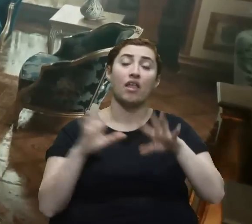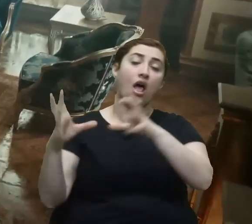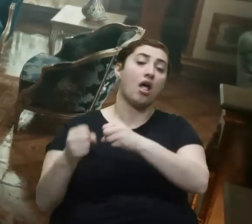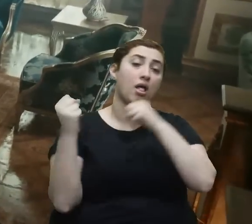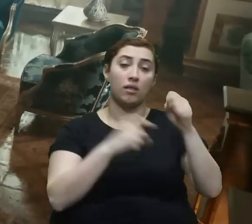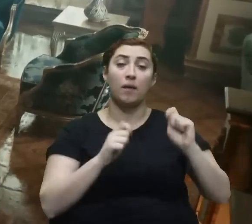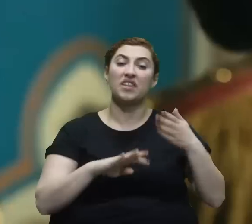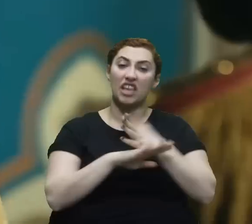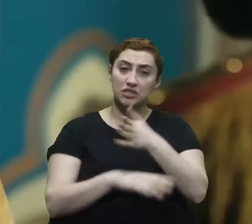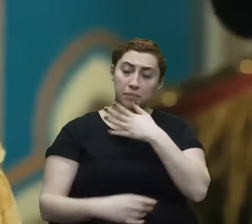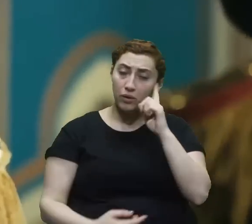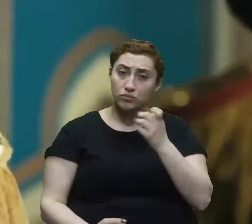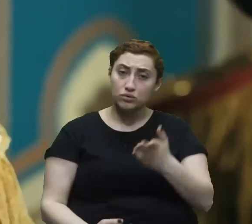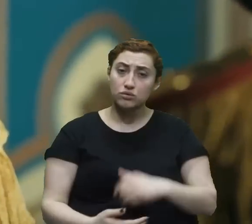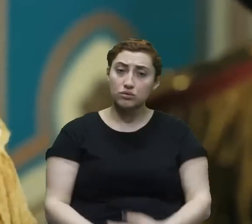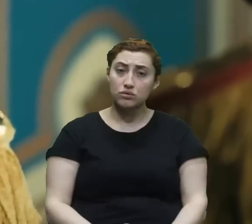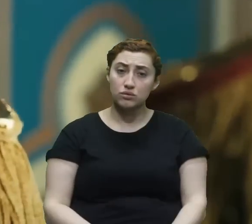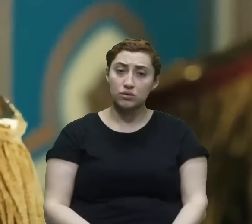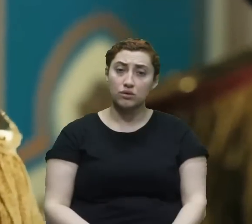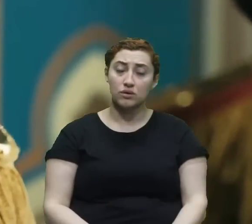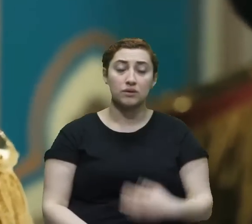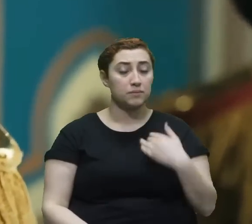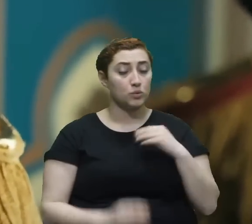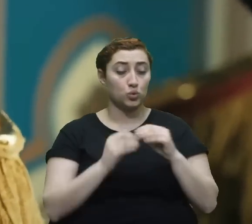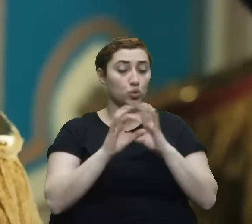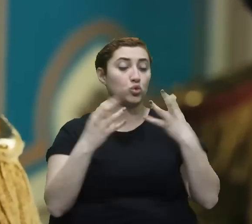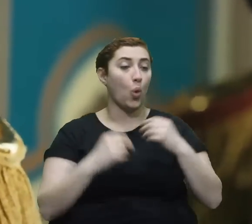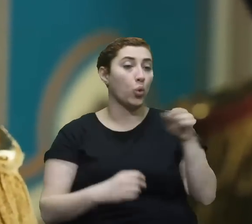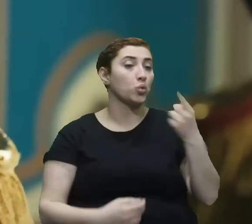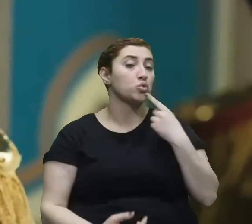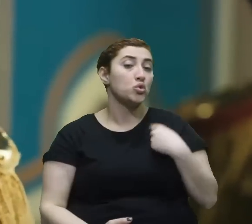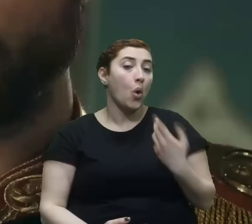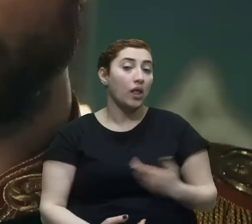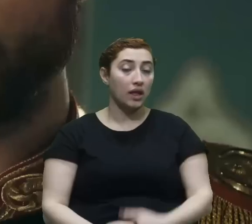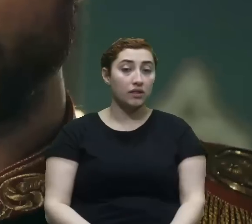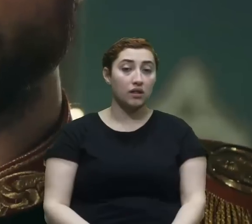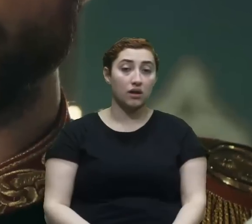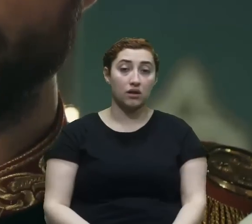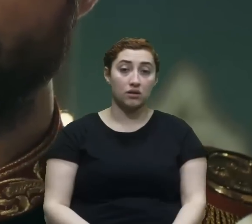derdest ettiğini gerçekten biliyor musunuz? Bize suçsuz olduklarını söylediler.